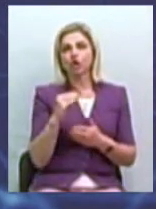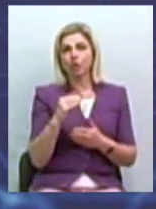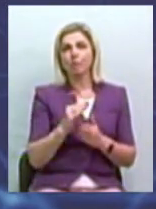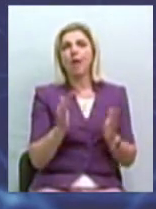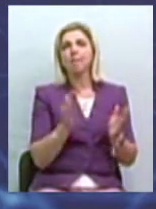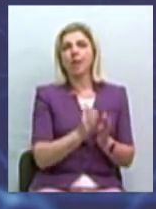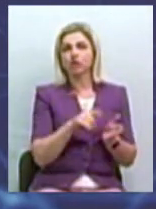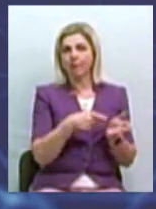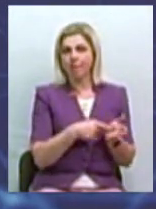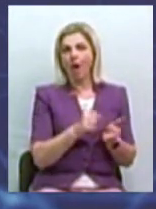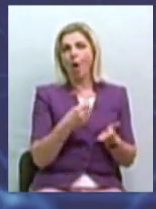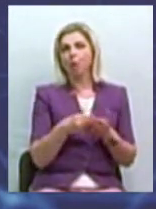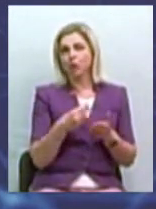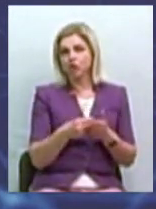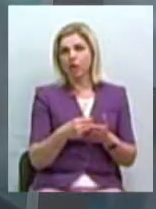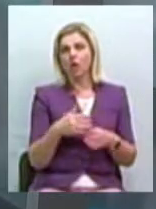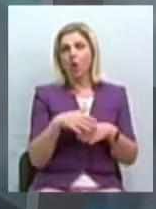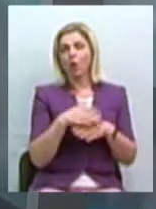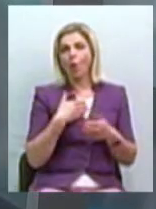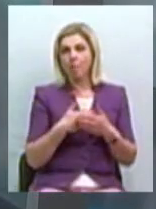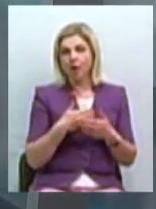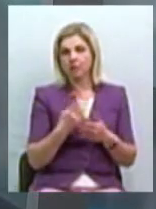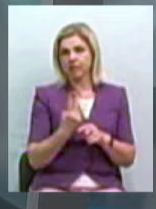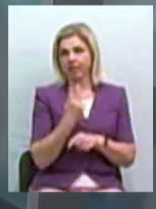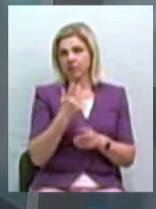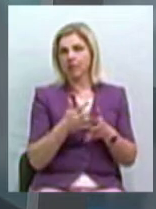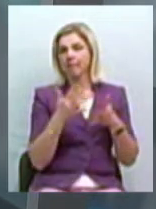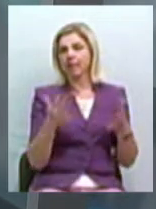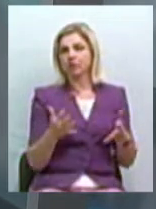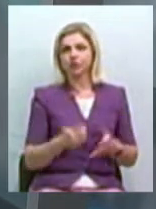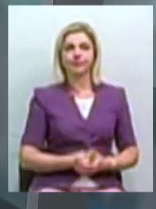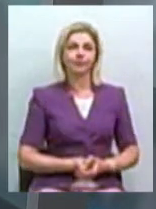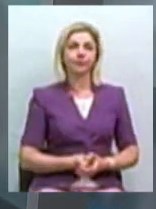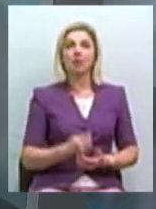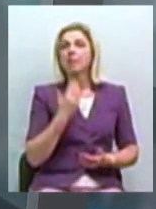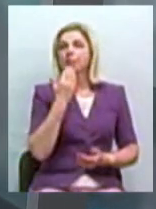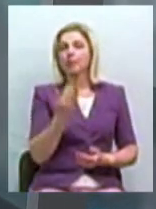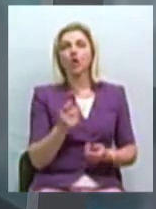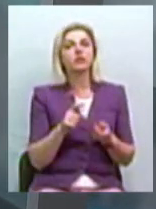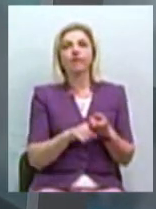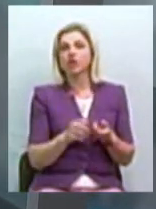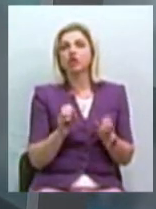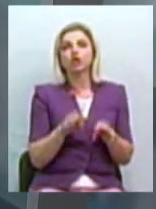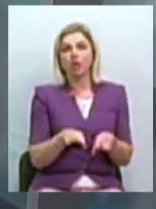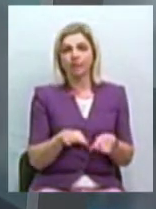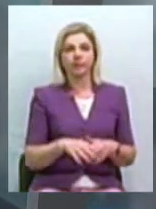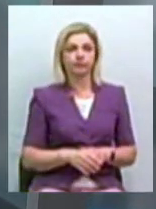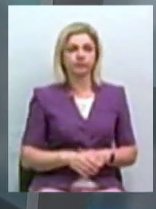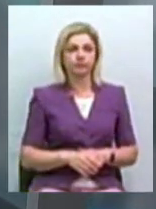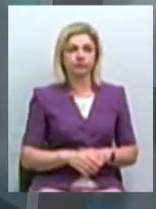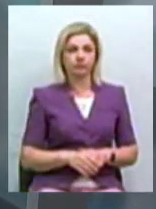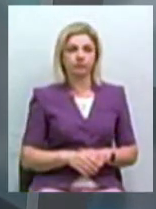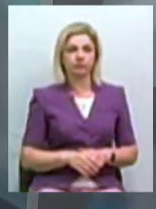але бюджет громадський в два рази більше. А з чим це пов'язано? В два рази на 5 мільйонів. В два рази